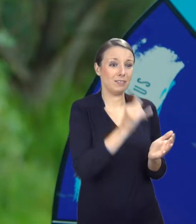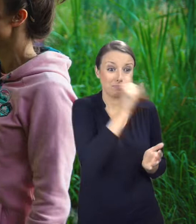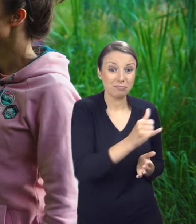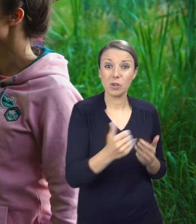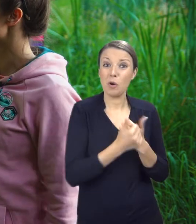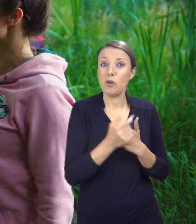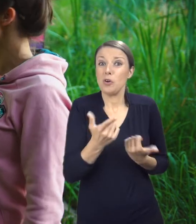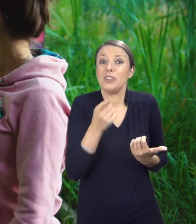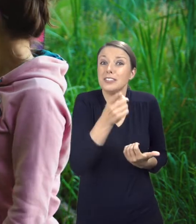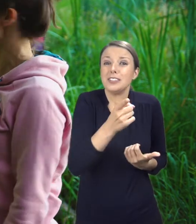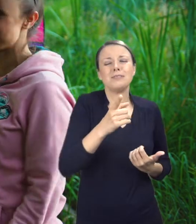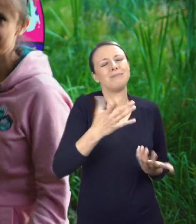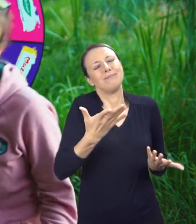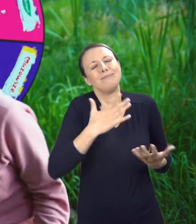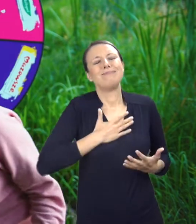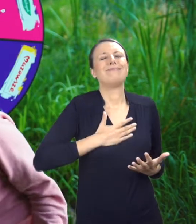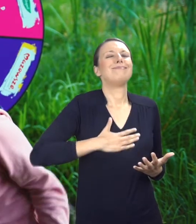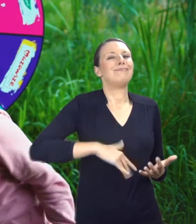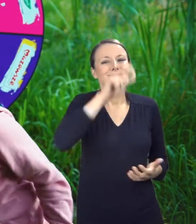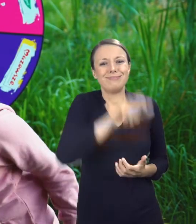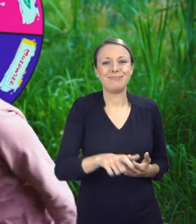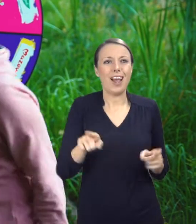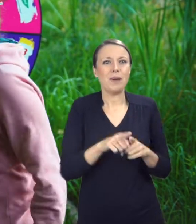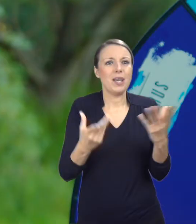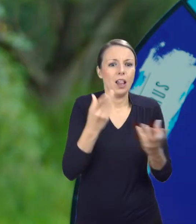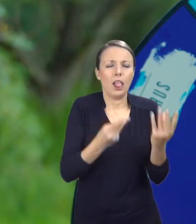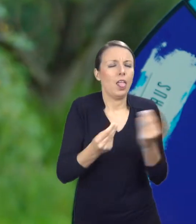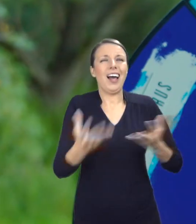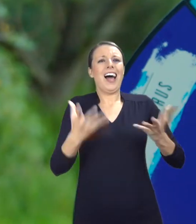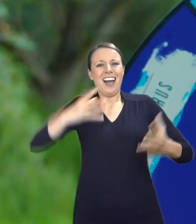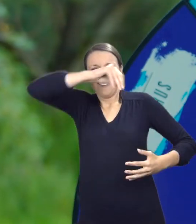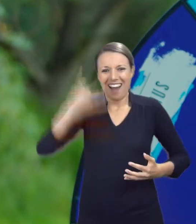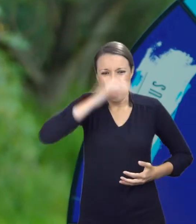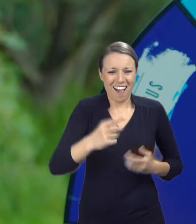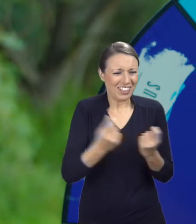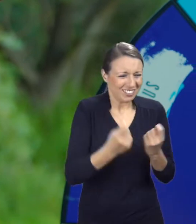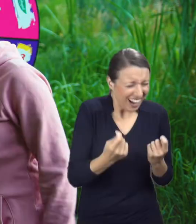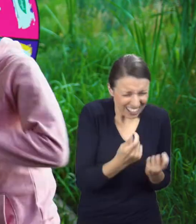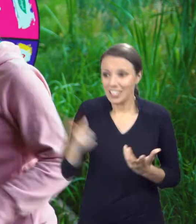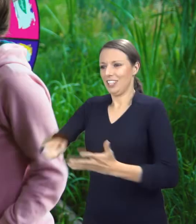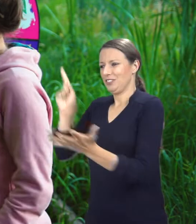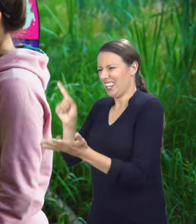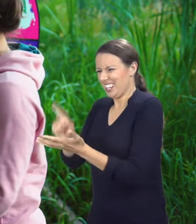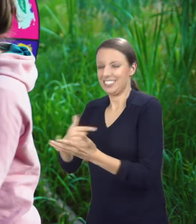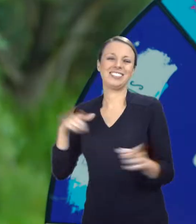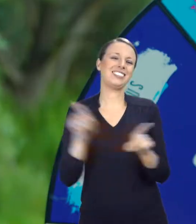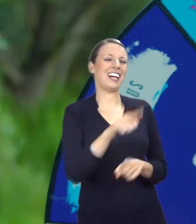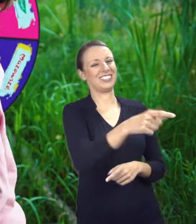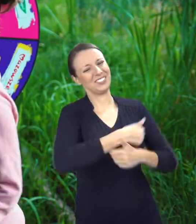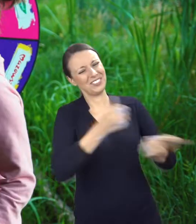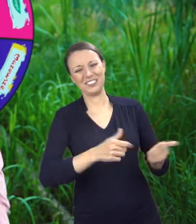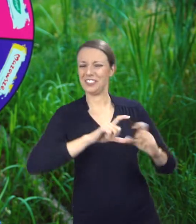naszą, nasz festiwalowe koło Fortuny, Boże, słów im brakuje. To właśnie wszystko wygrałem, Łukasza. Wygrałem to! Tak, wygrał, absolutnie.